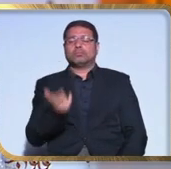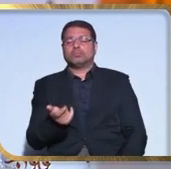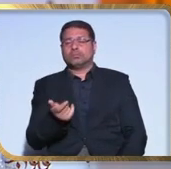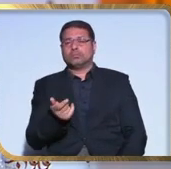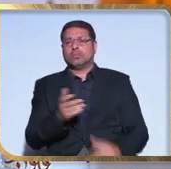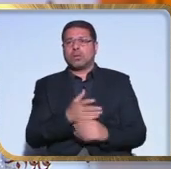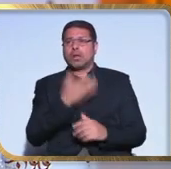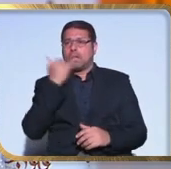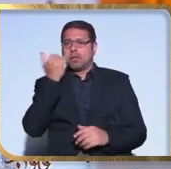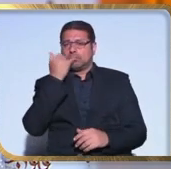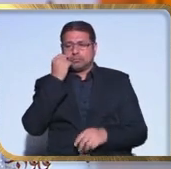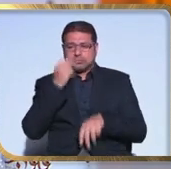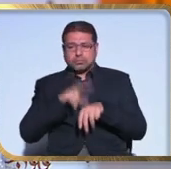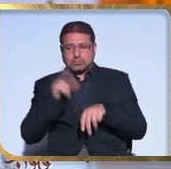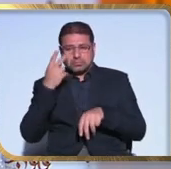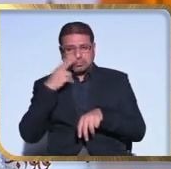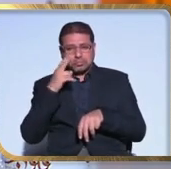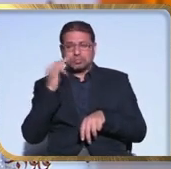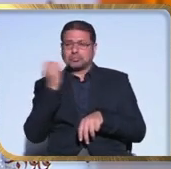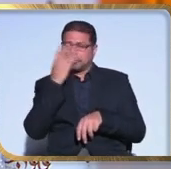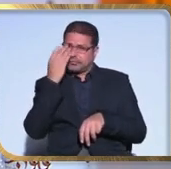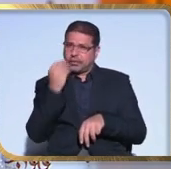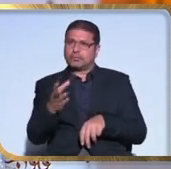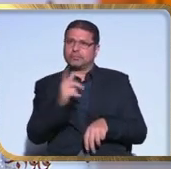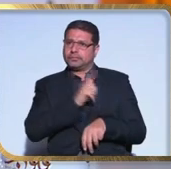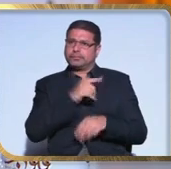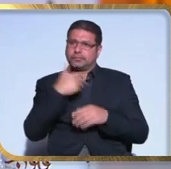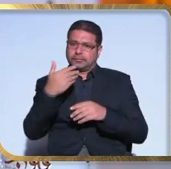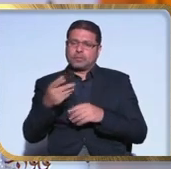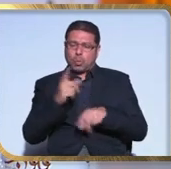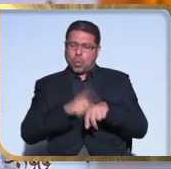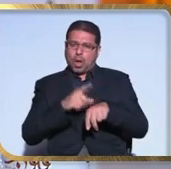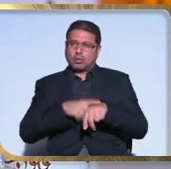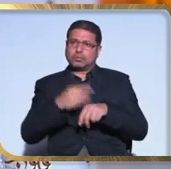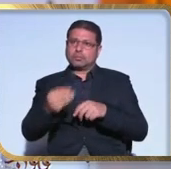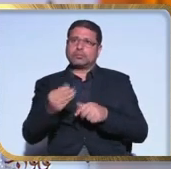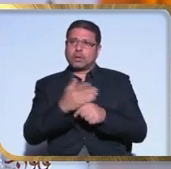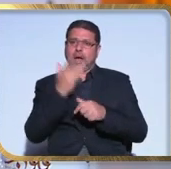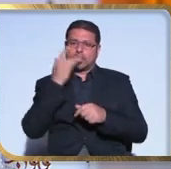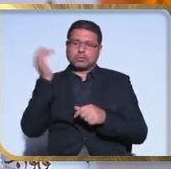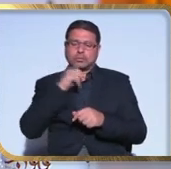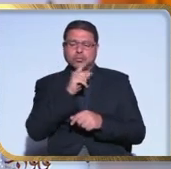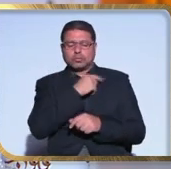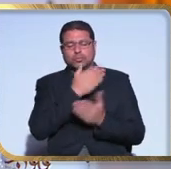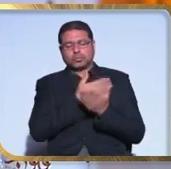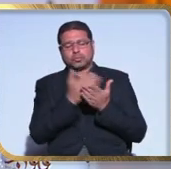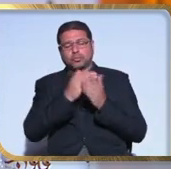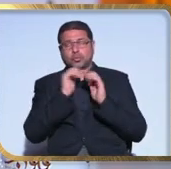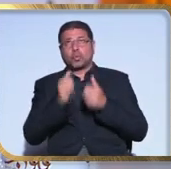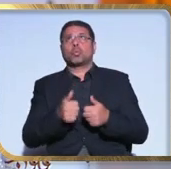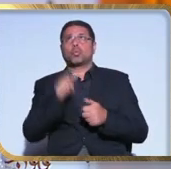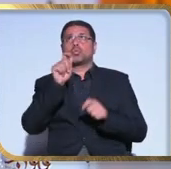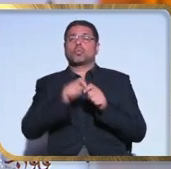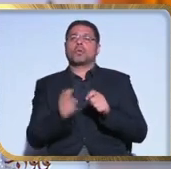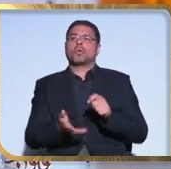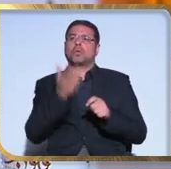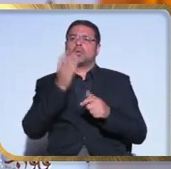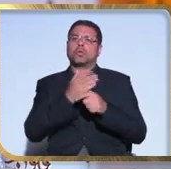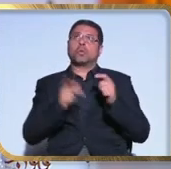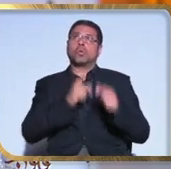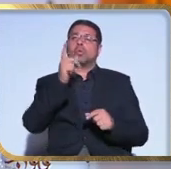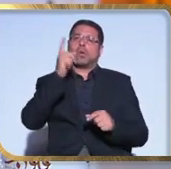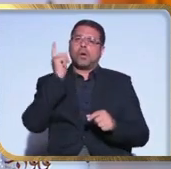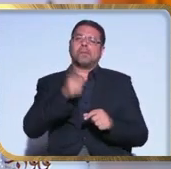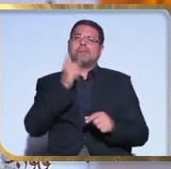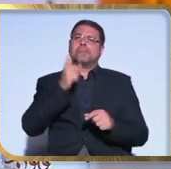يحلم على اخطائنا ليعطينا بعضا من الوقت فنتوب ونوب الى الله تعالى وهو الذي